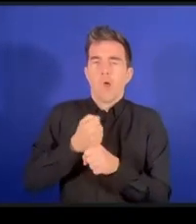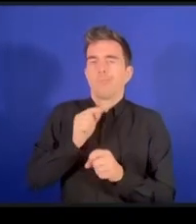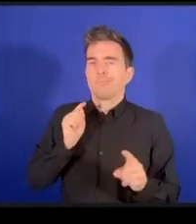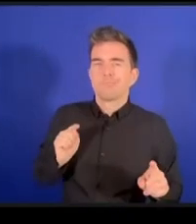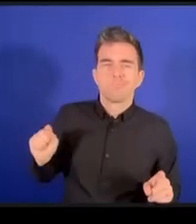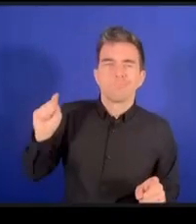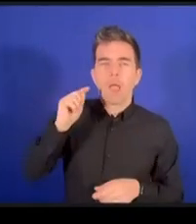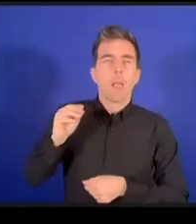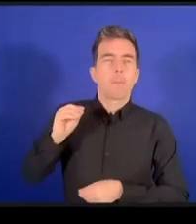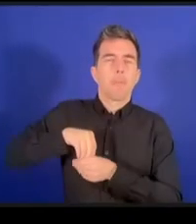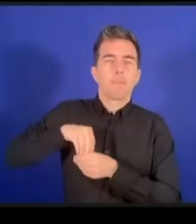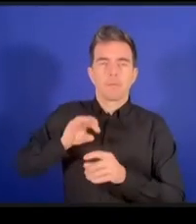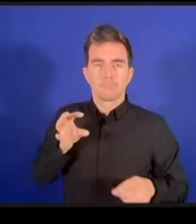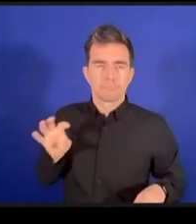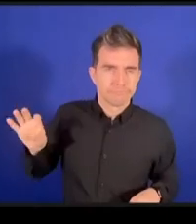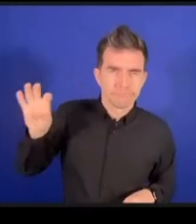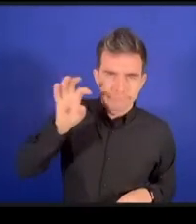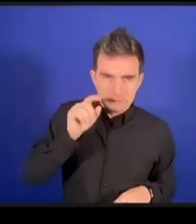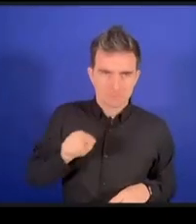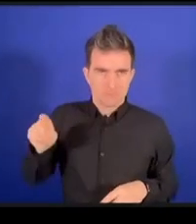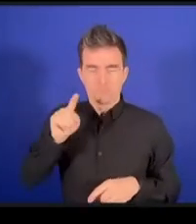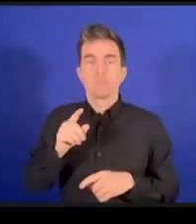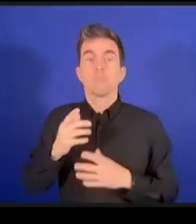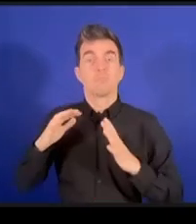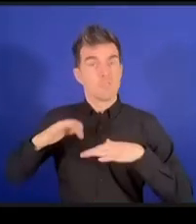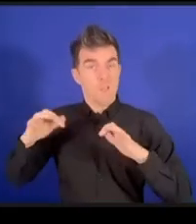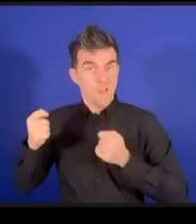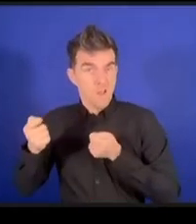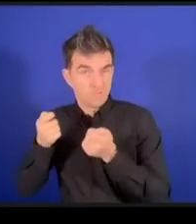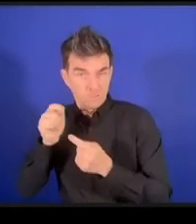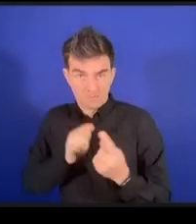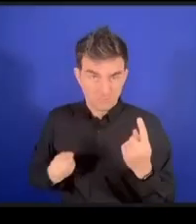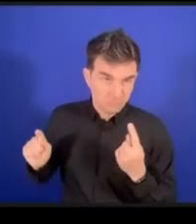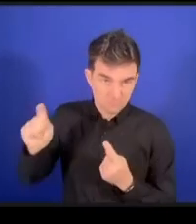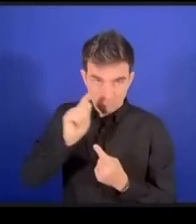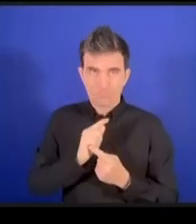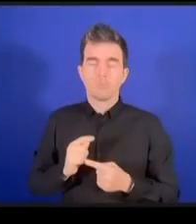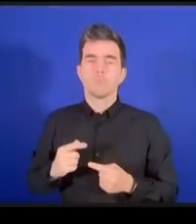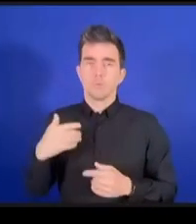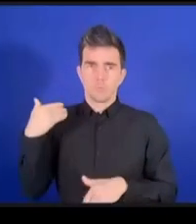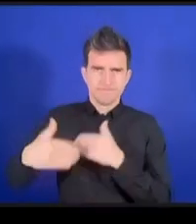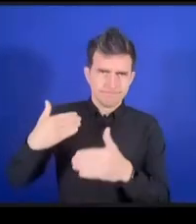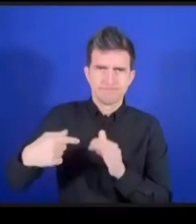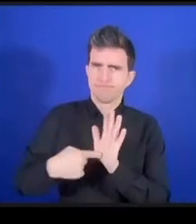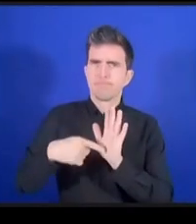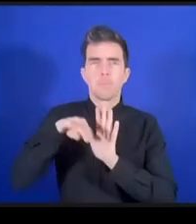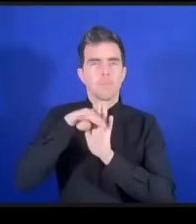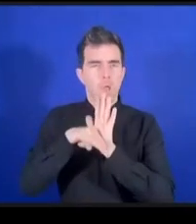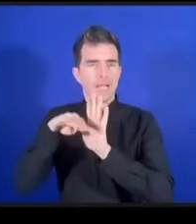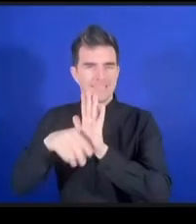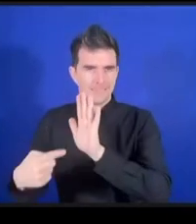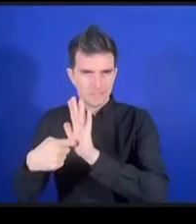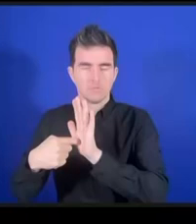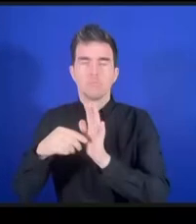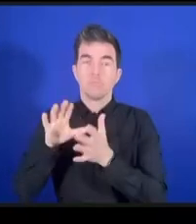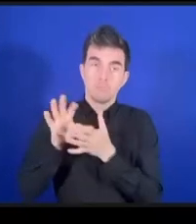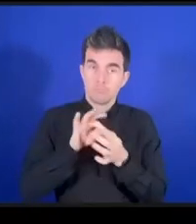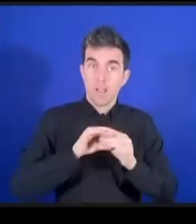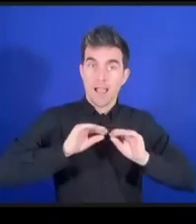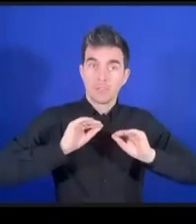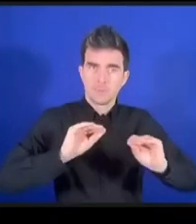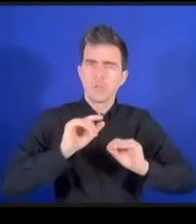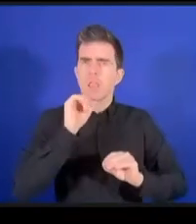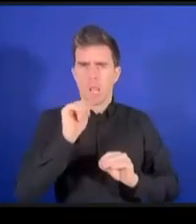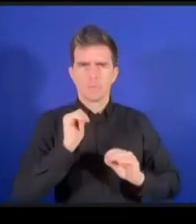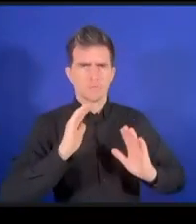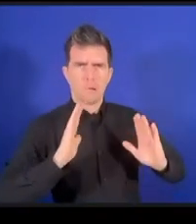реализации политики по образованию для того чтобы доступ к образованию не был бы ограничен с тем чтобы мы могли